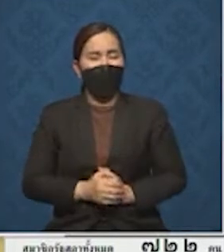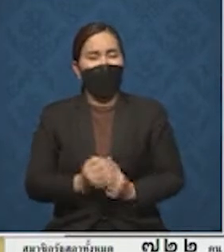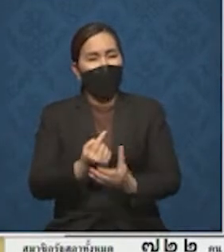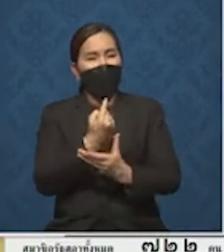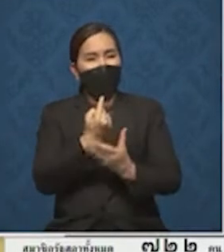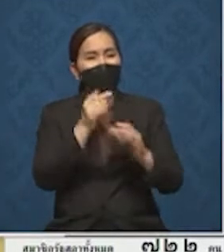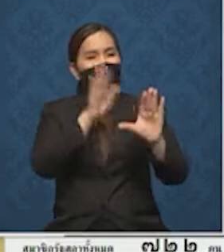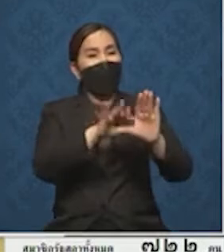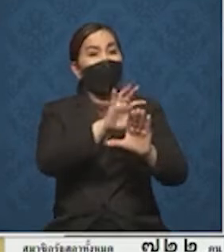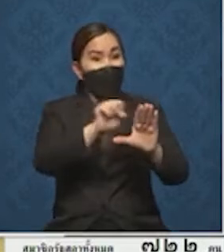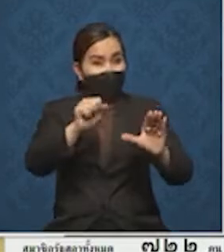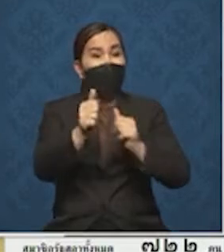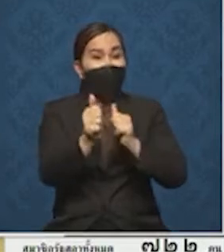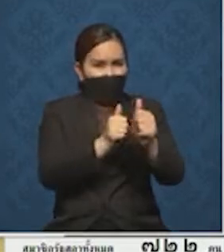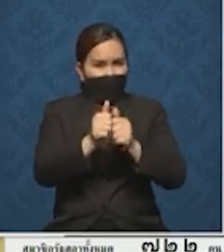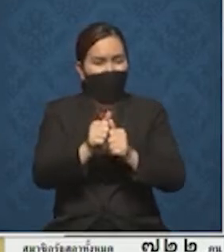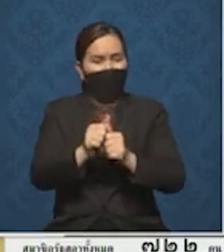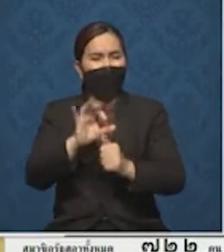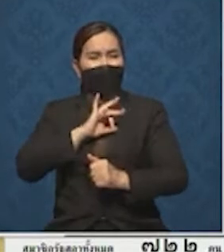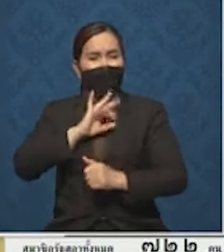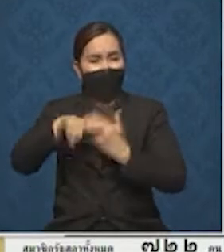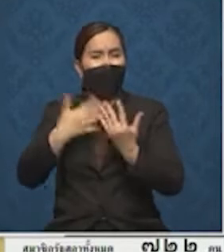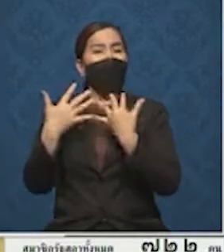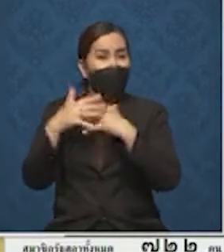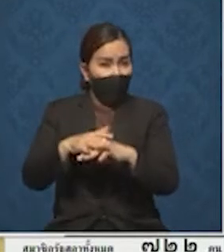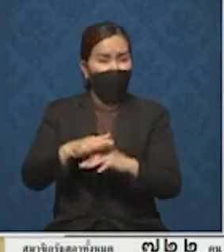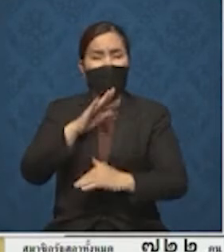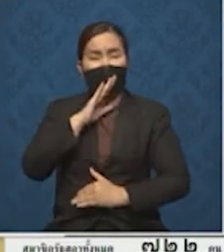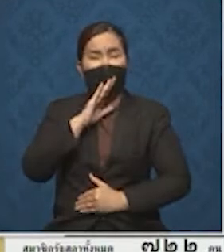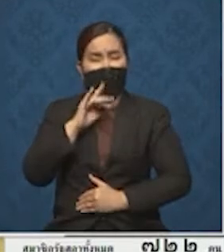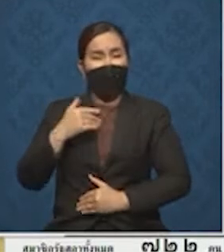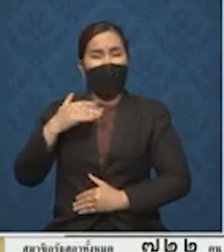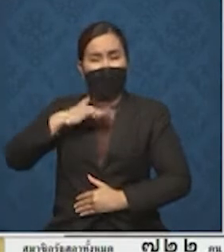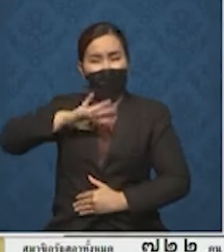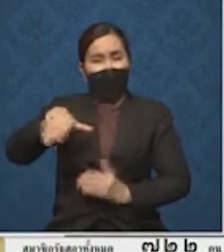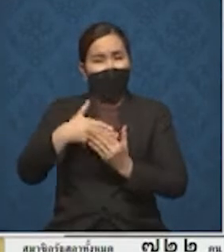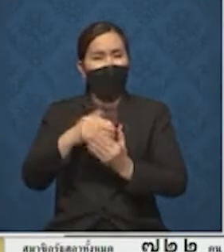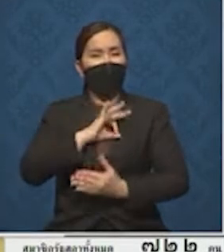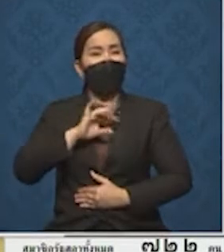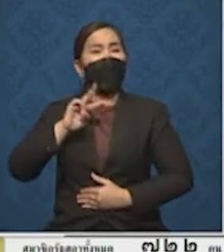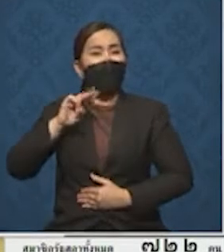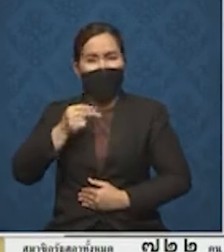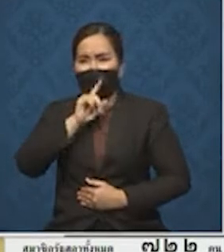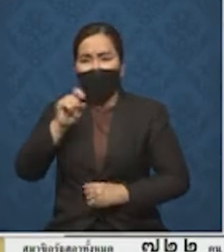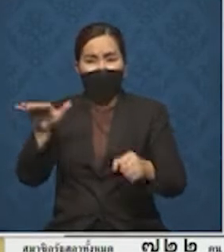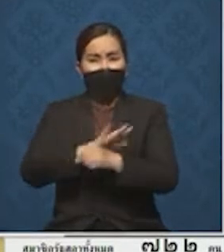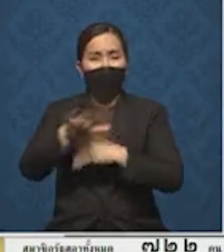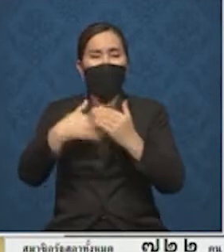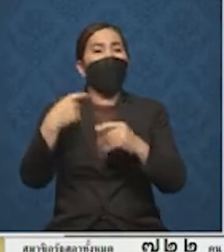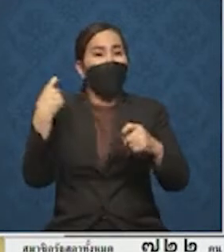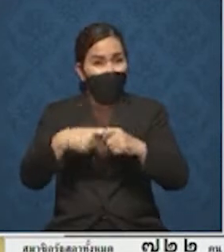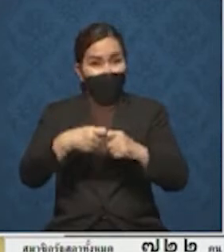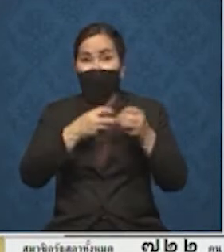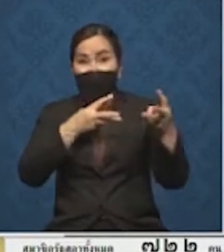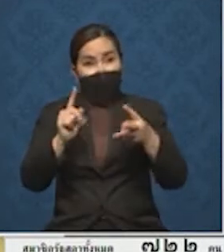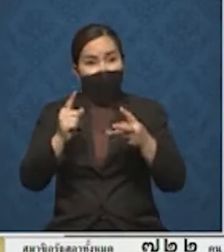่นร่วมทั้งหมดแต่การจะไปถามสมาชิกสมมิผมมอยู่ 20,000 คนมัอาจจะยากผมกใช้ที่ประชุ